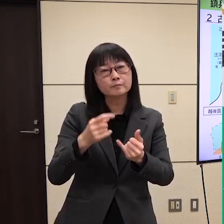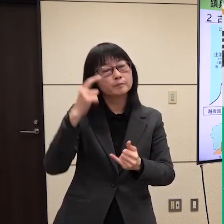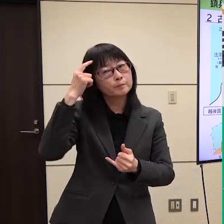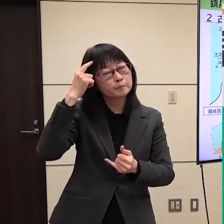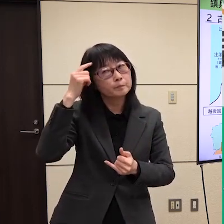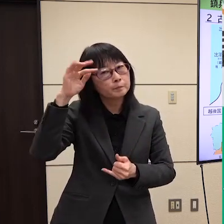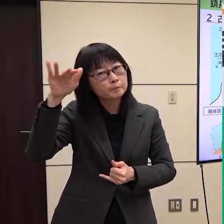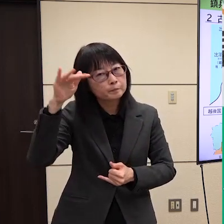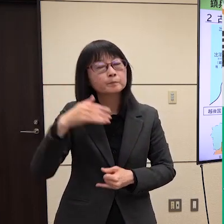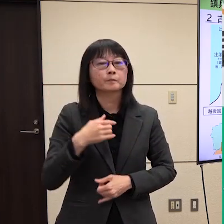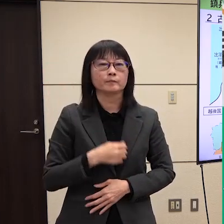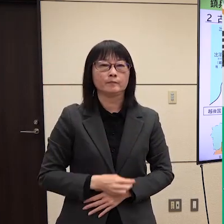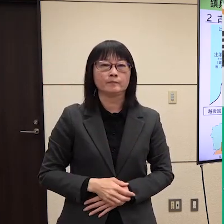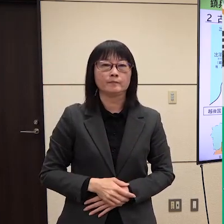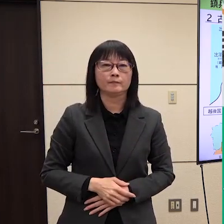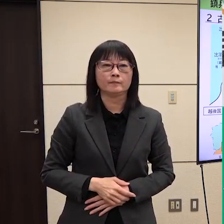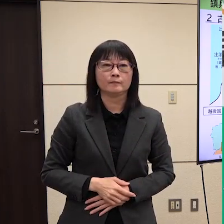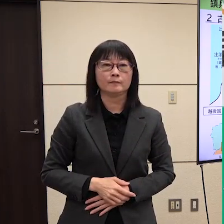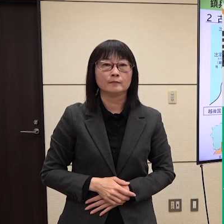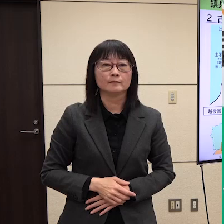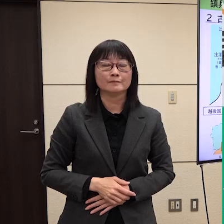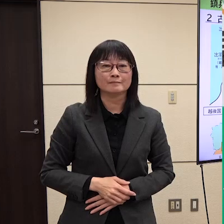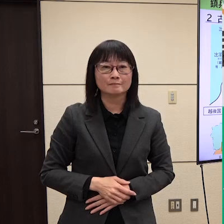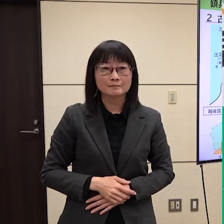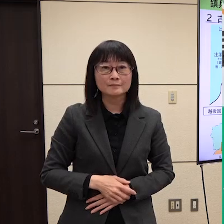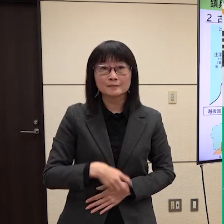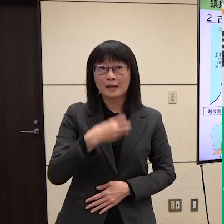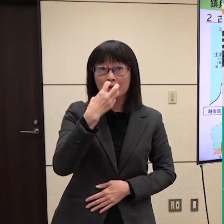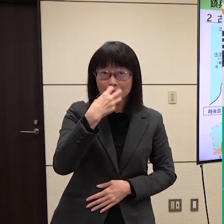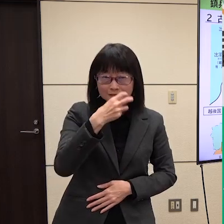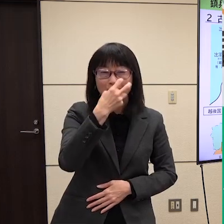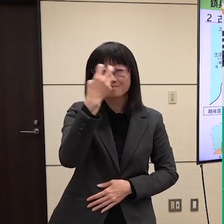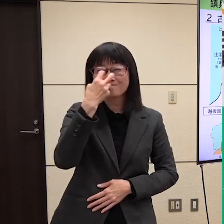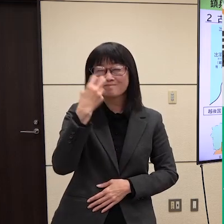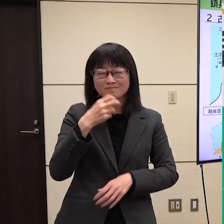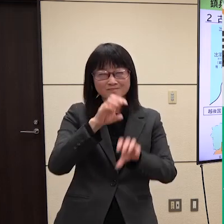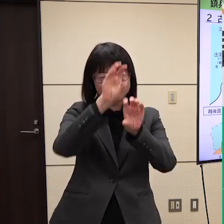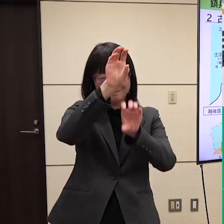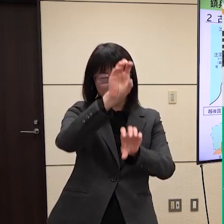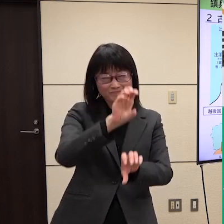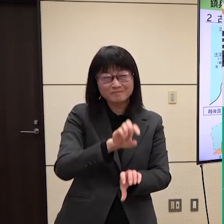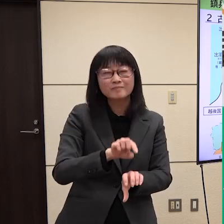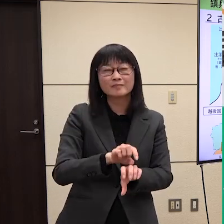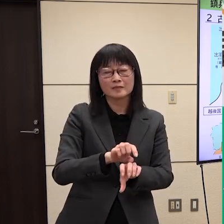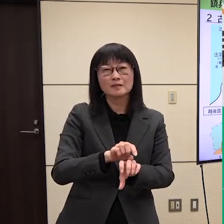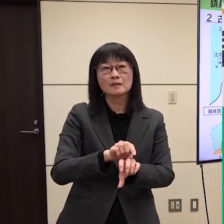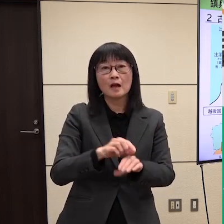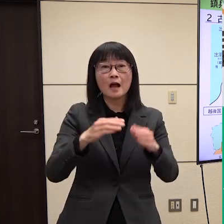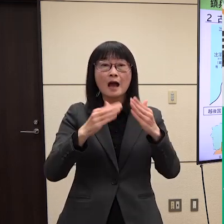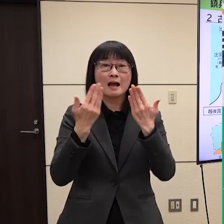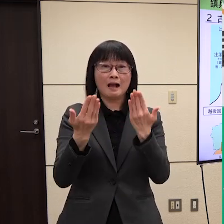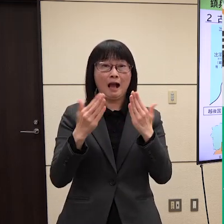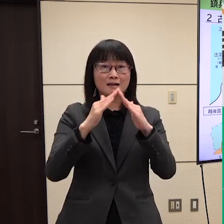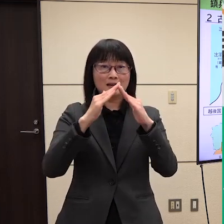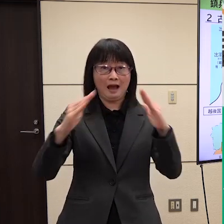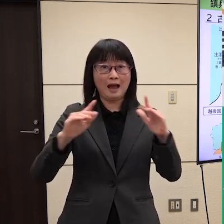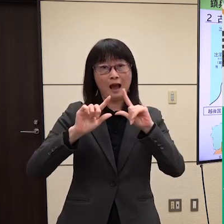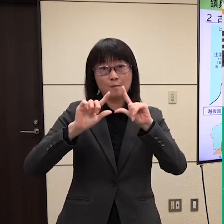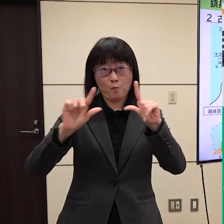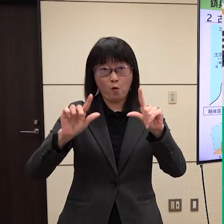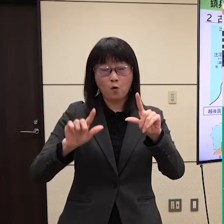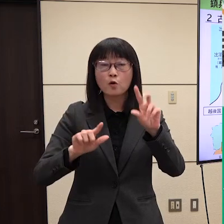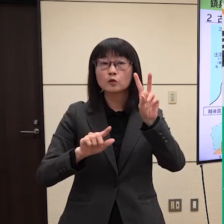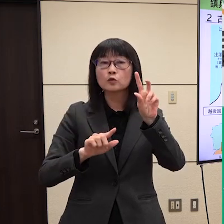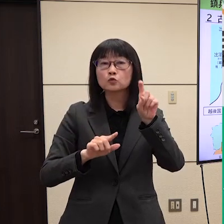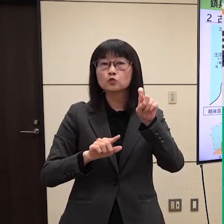この、判明文字などに関してはですね、今後学会を発表いたします。11月